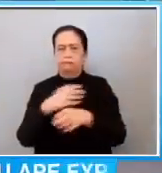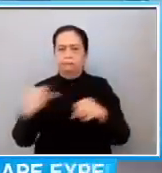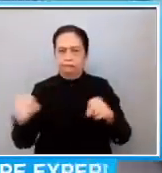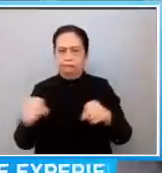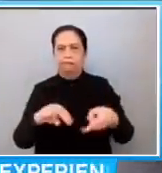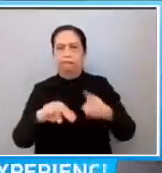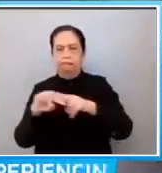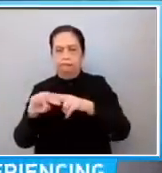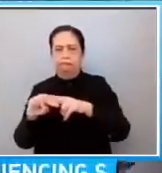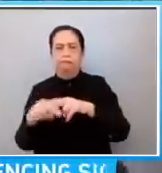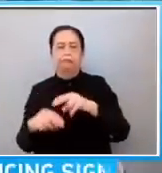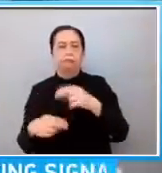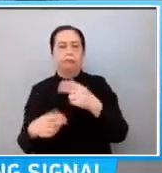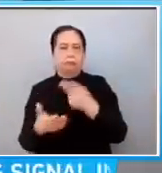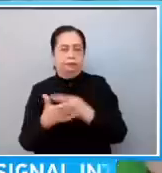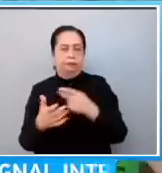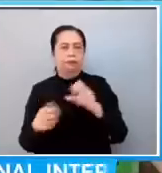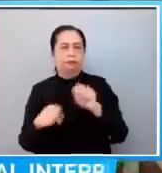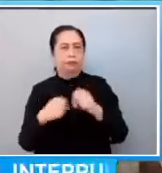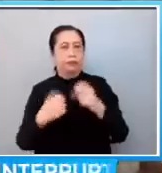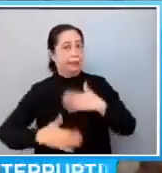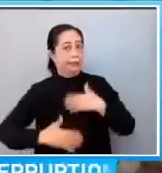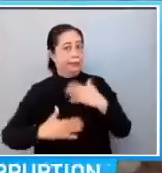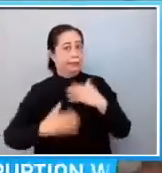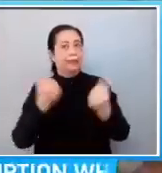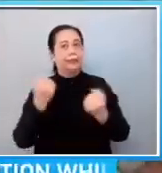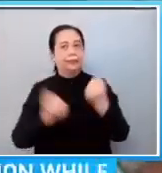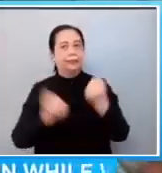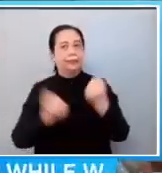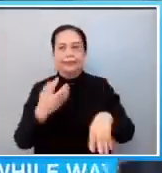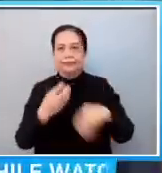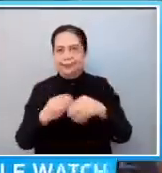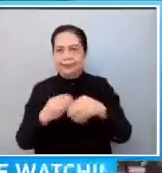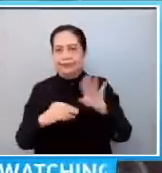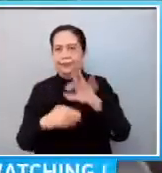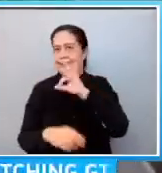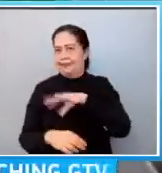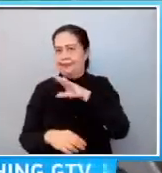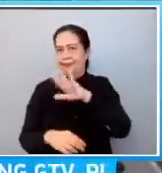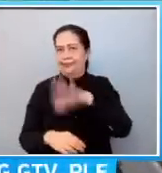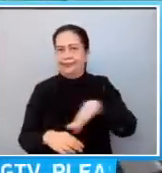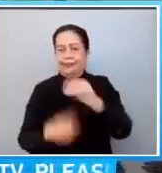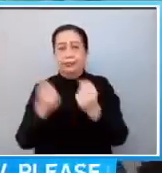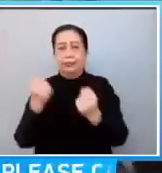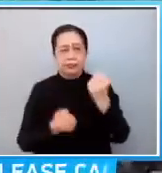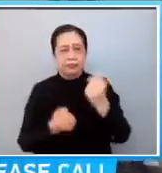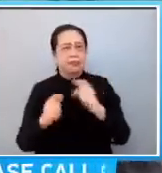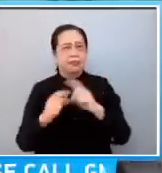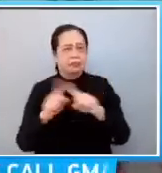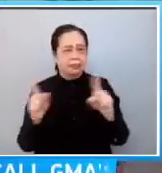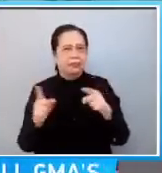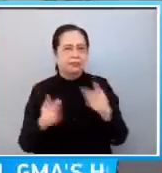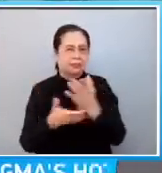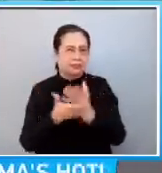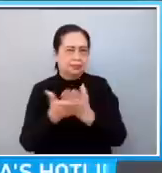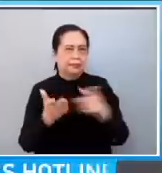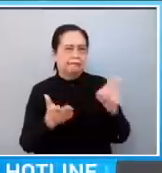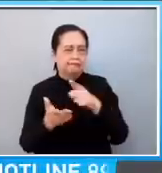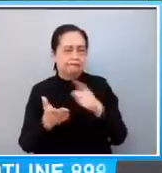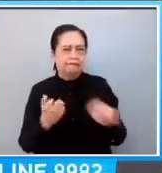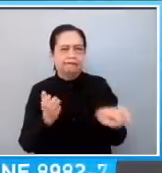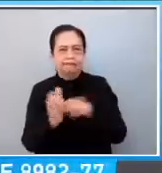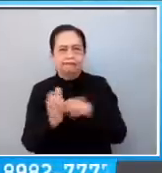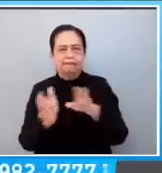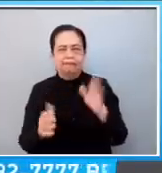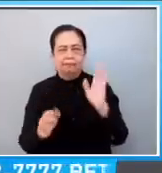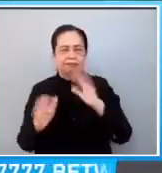ilang driver kasi kahit paano raw ay dagdag pa rin sa kita nila ito. Bagaman, nabibigatan ang ilang mga pasahero na